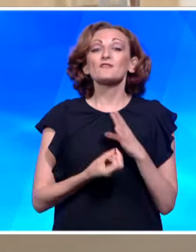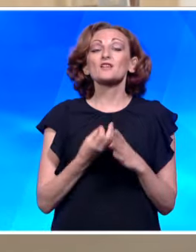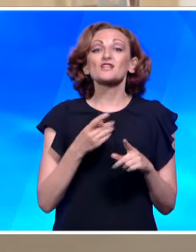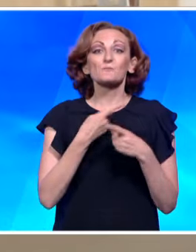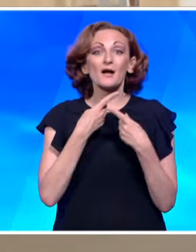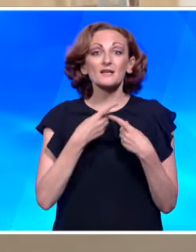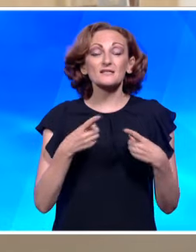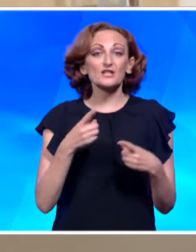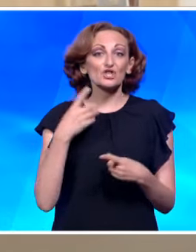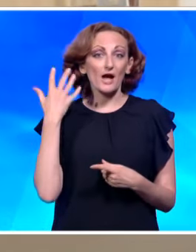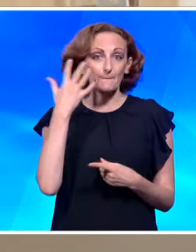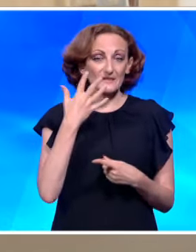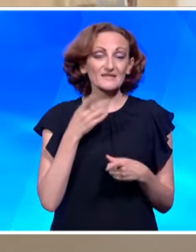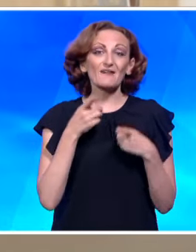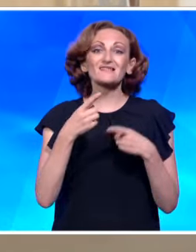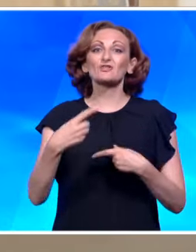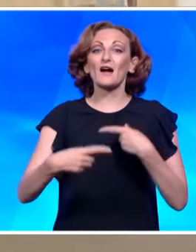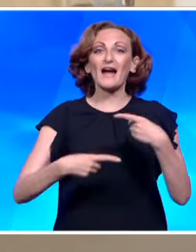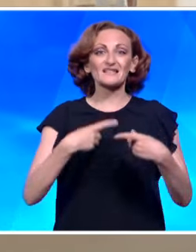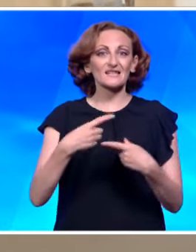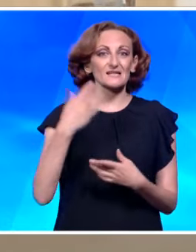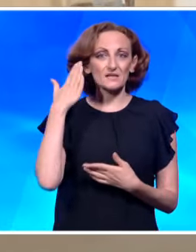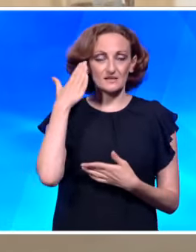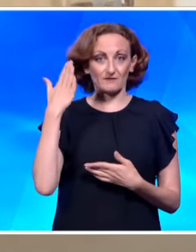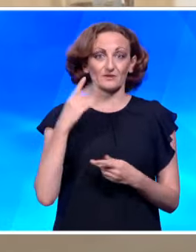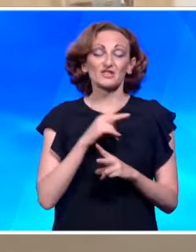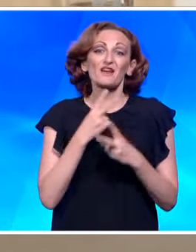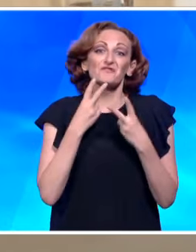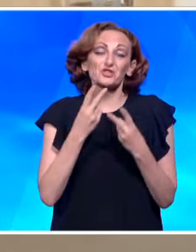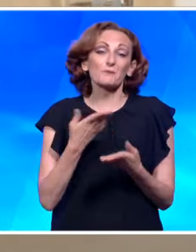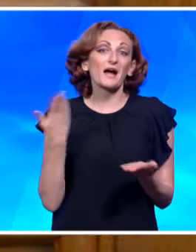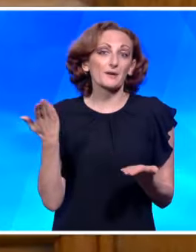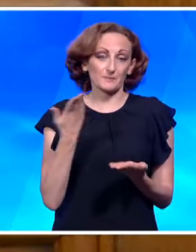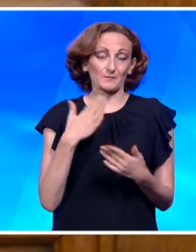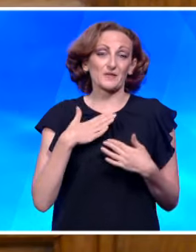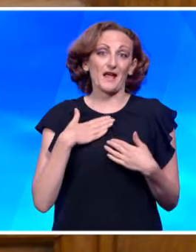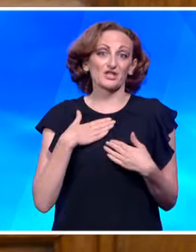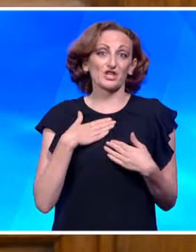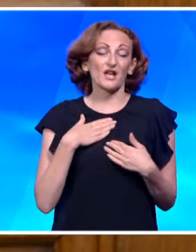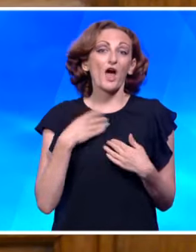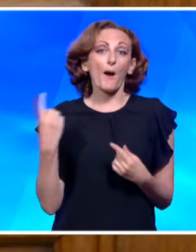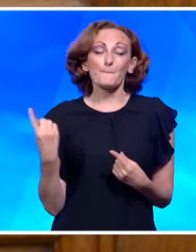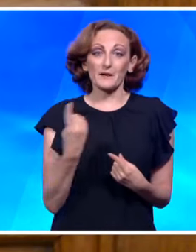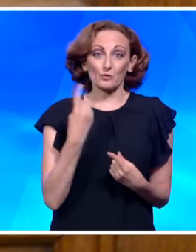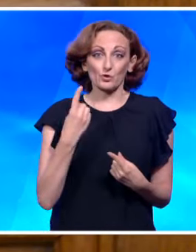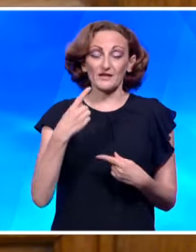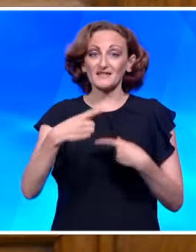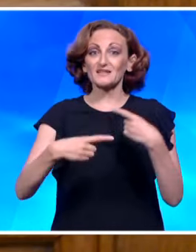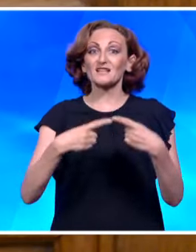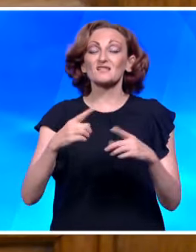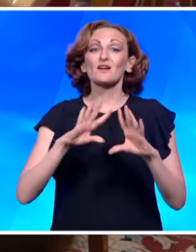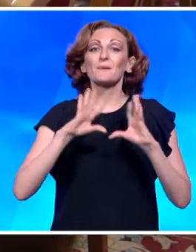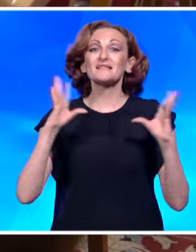това как трябва да се развива държавата, така че ние не виждаме как бихме могли нашите приоритети да ги развиваме заедно